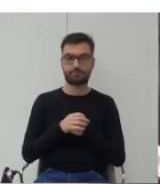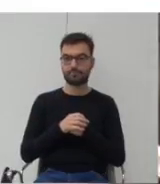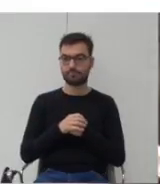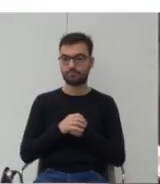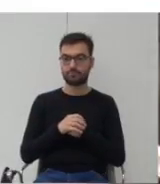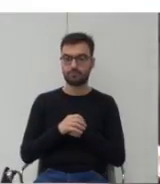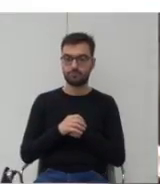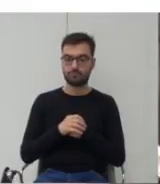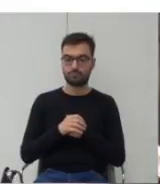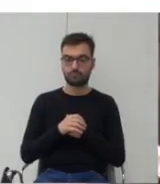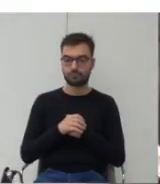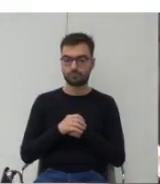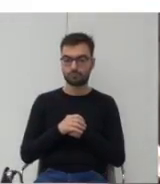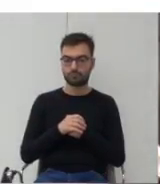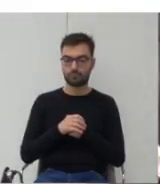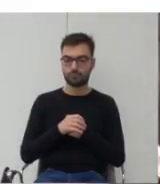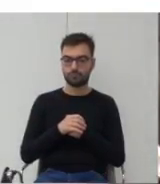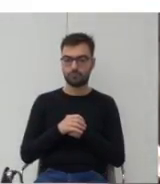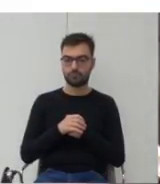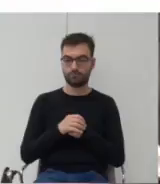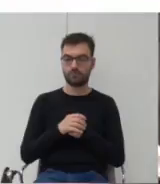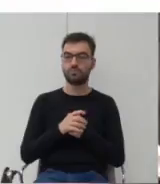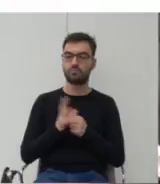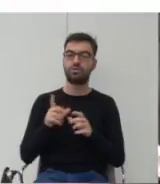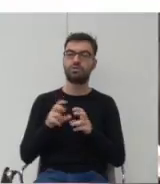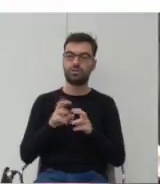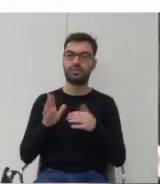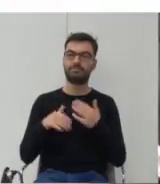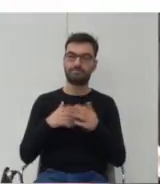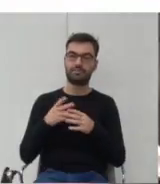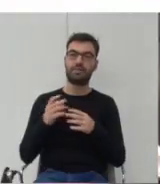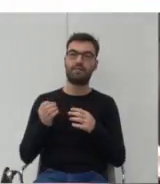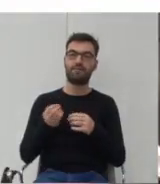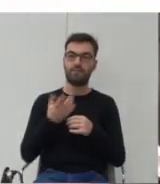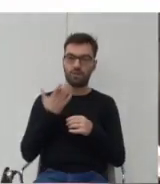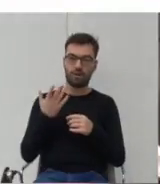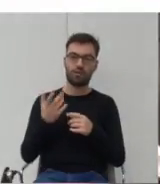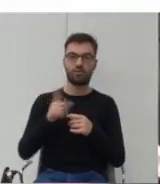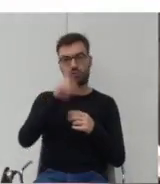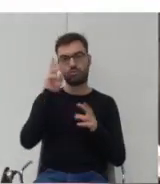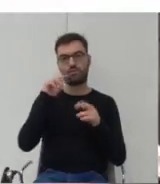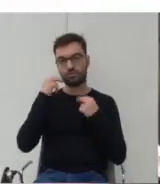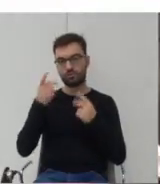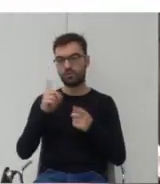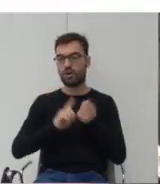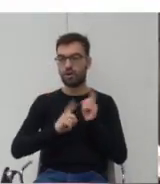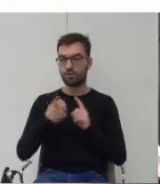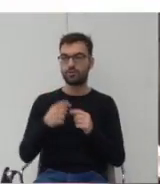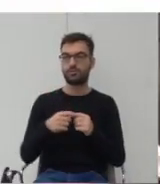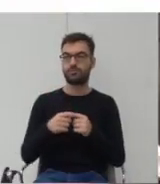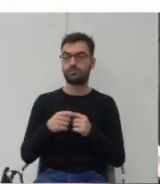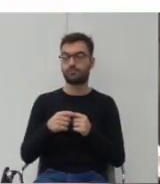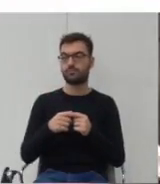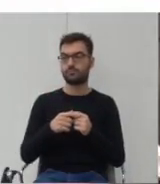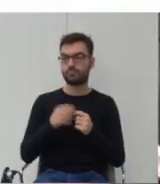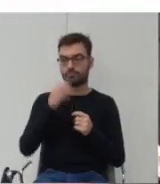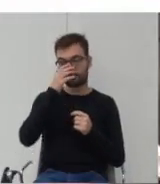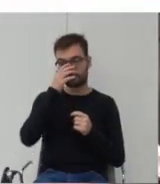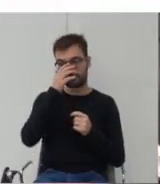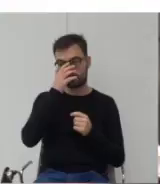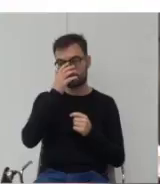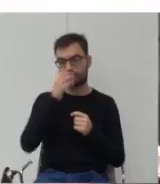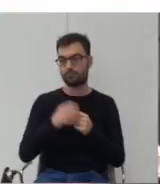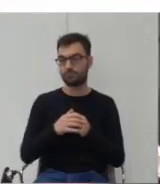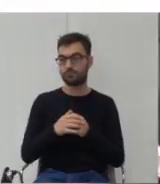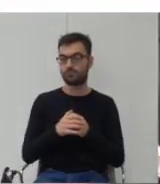i później zaczęła, czas mijał, rozpoczęła się wiosna, ludzie wrócili do ogrodu i może ty, Dudku, powiedz, co się działo